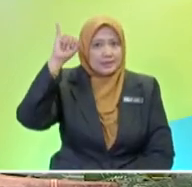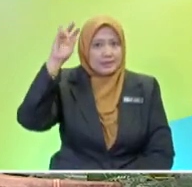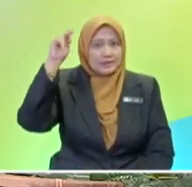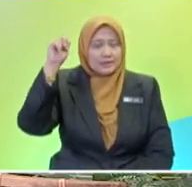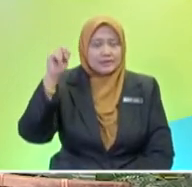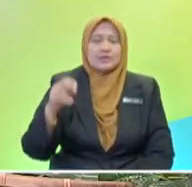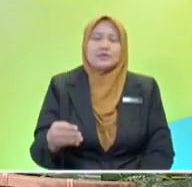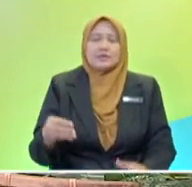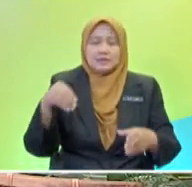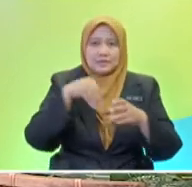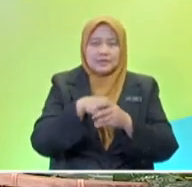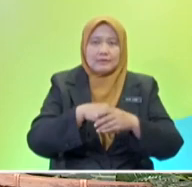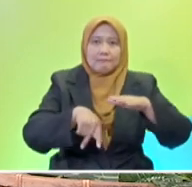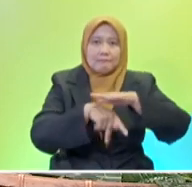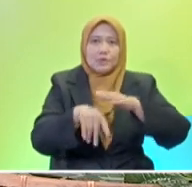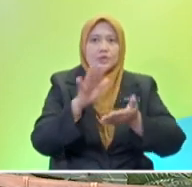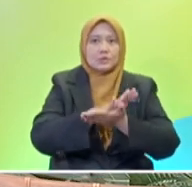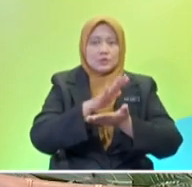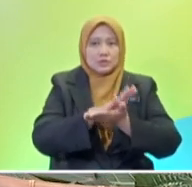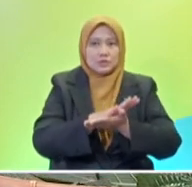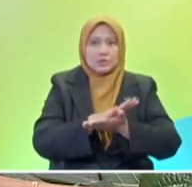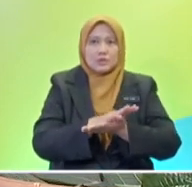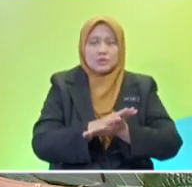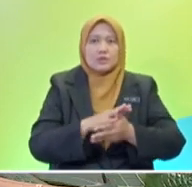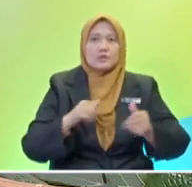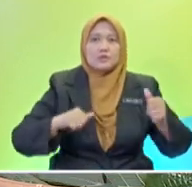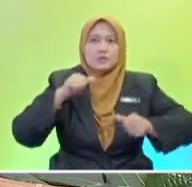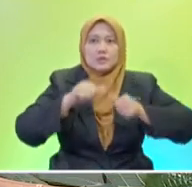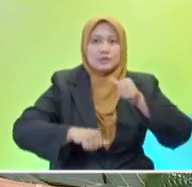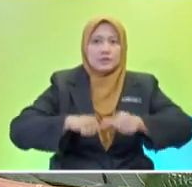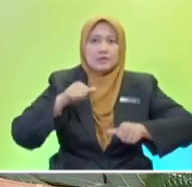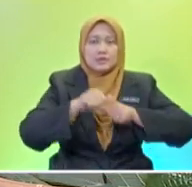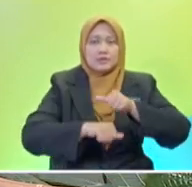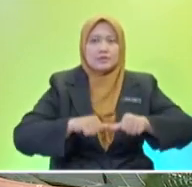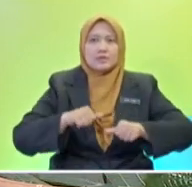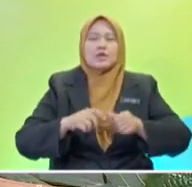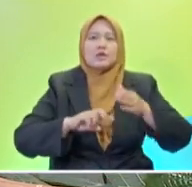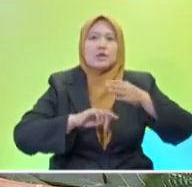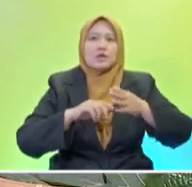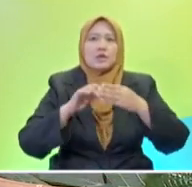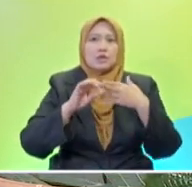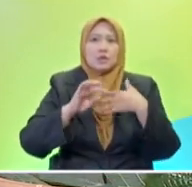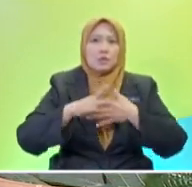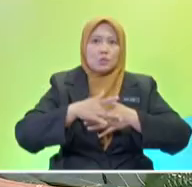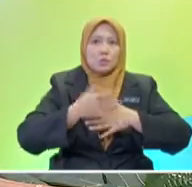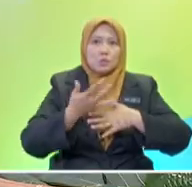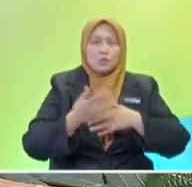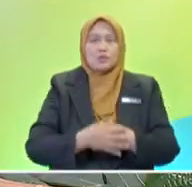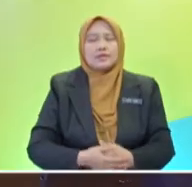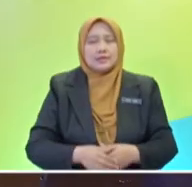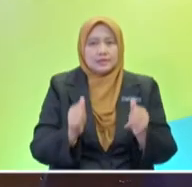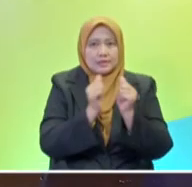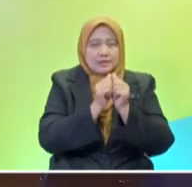prasekolah kita akan mempelajari mata pelajaran sains awal, dan yang pastinya kita menjemput cikgu kita, Cikgu